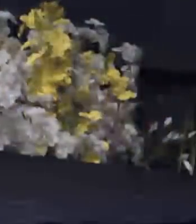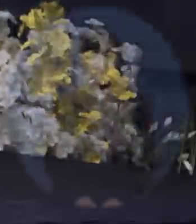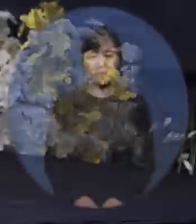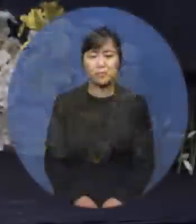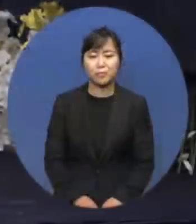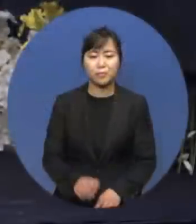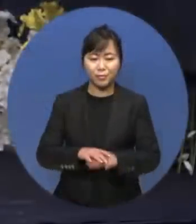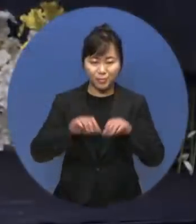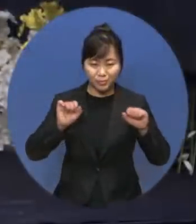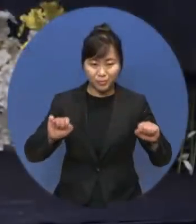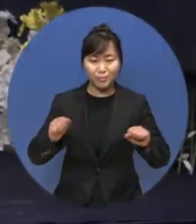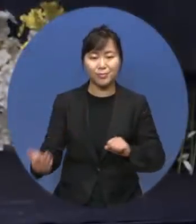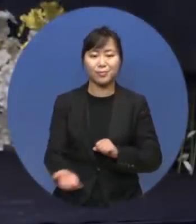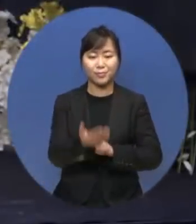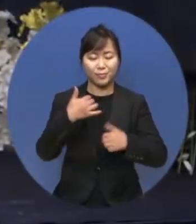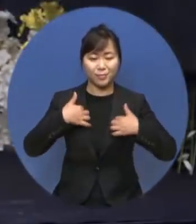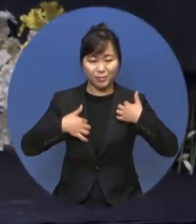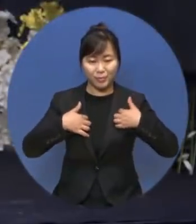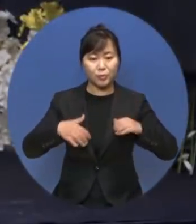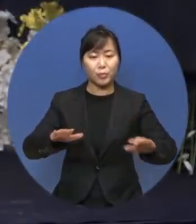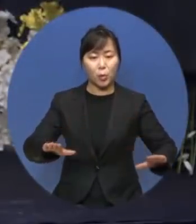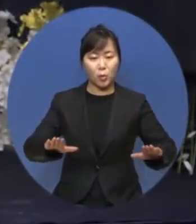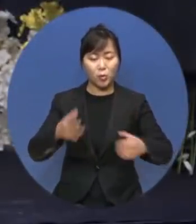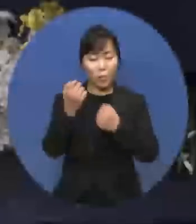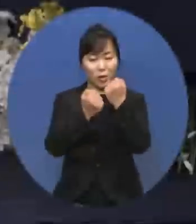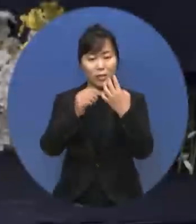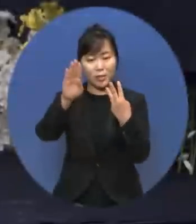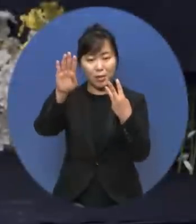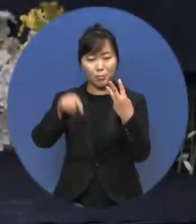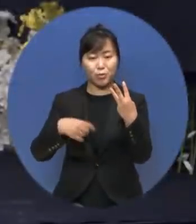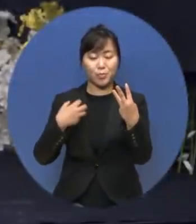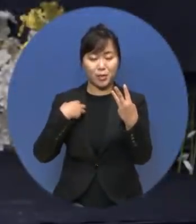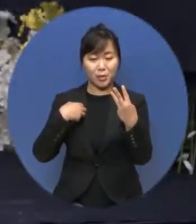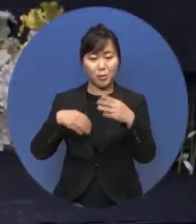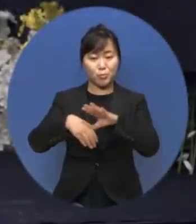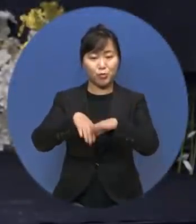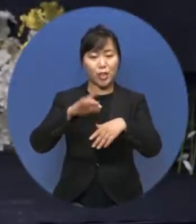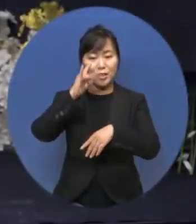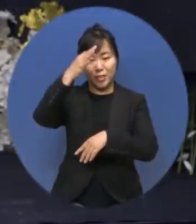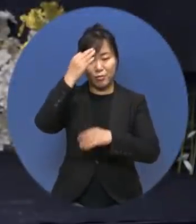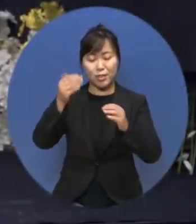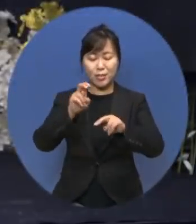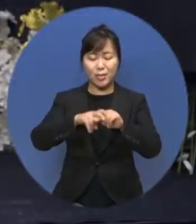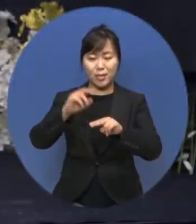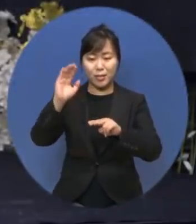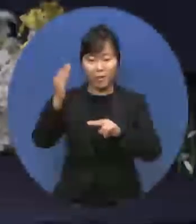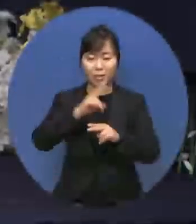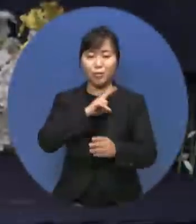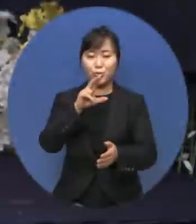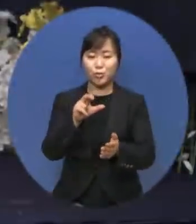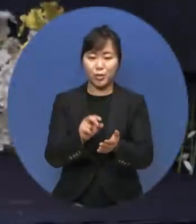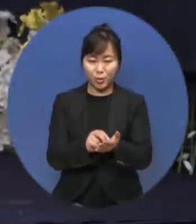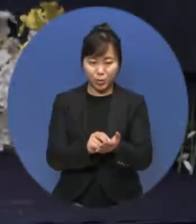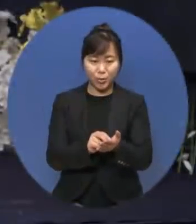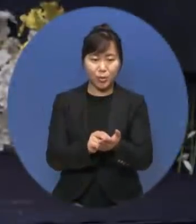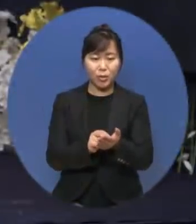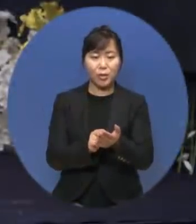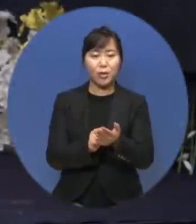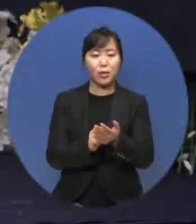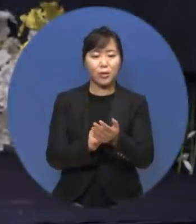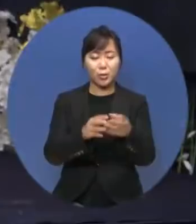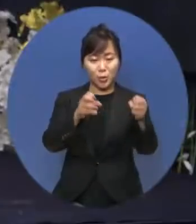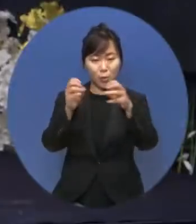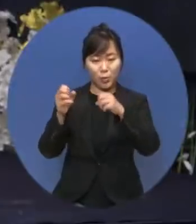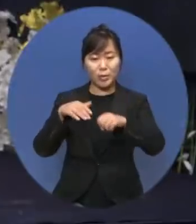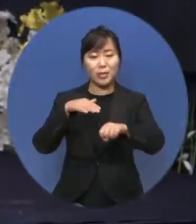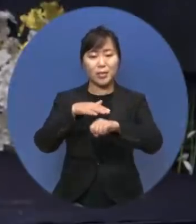네, 안녕하세요. 여러분 반갑습니다. 오늘 워크숍의 3부 순서는 문화예술 일자리가 되다라는 주제로 토크